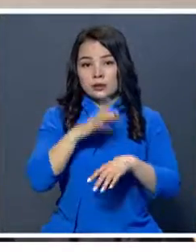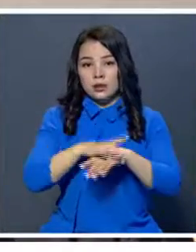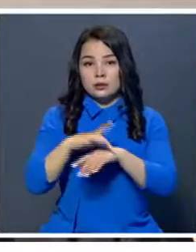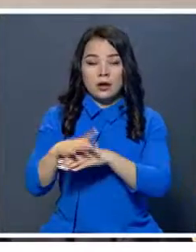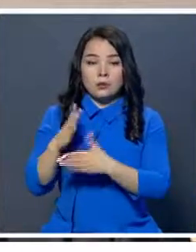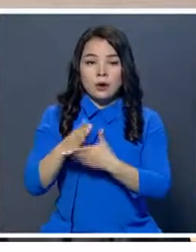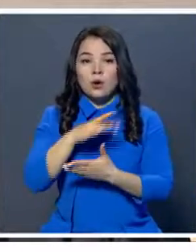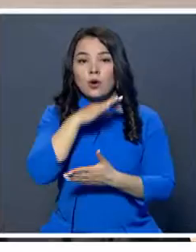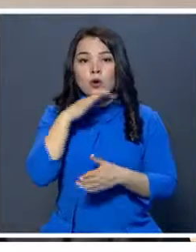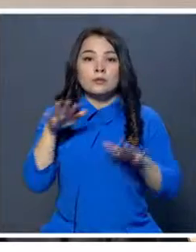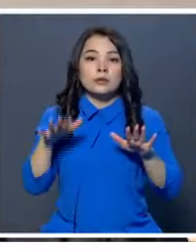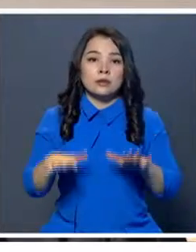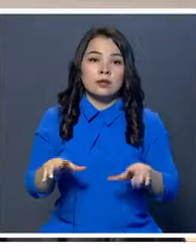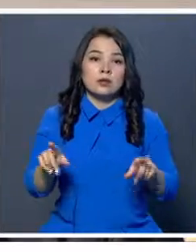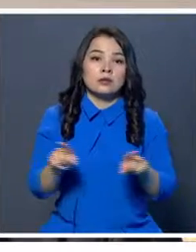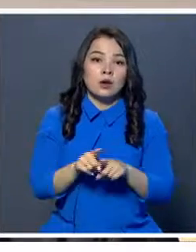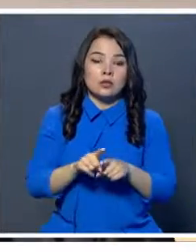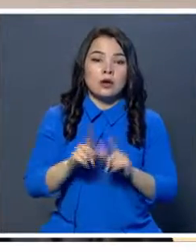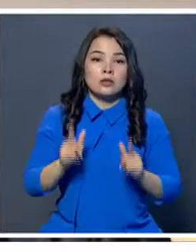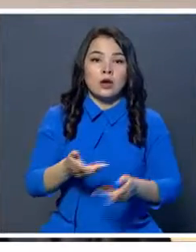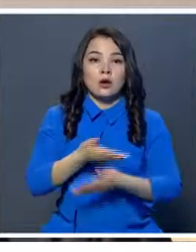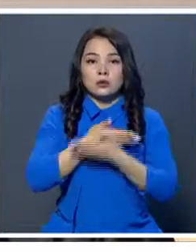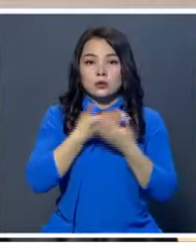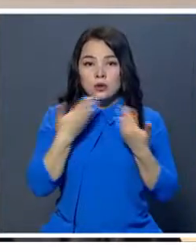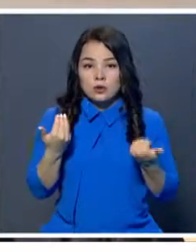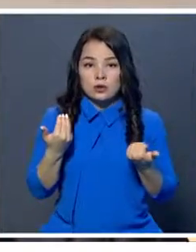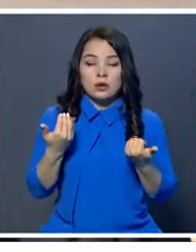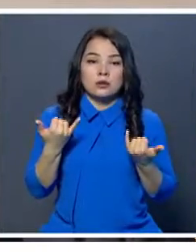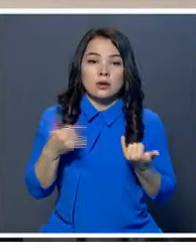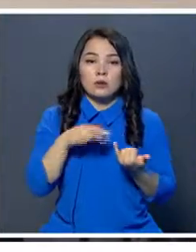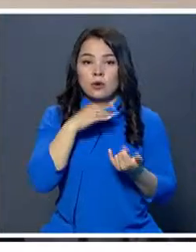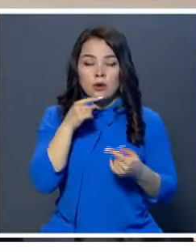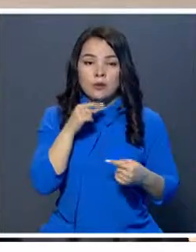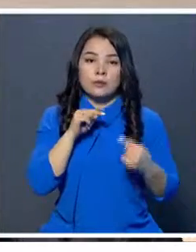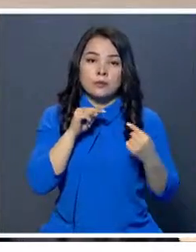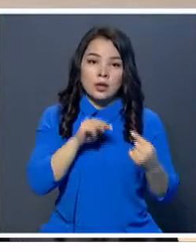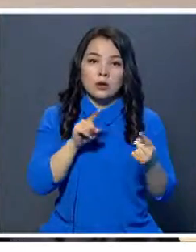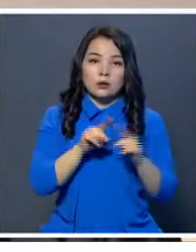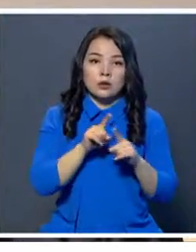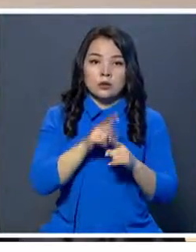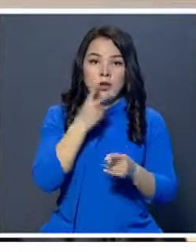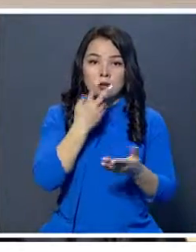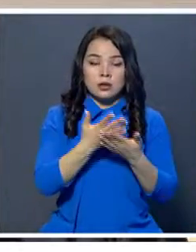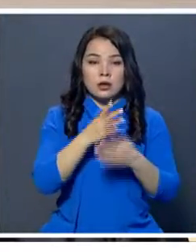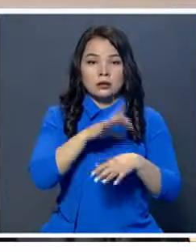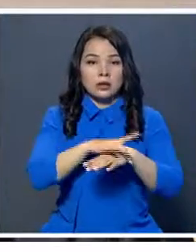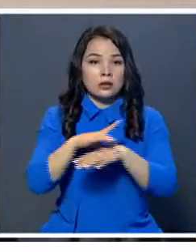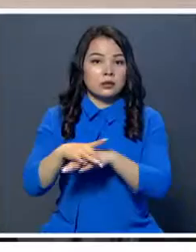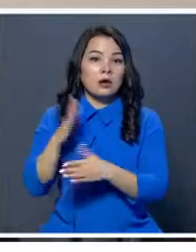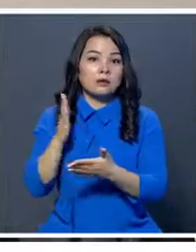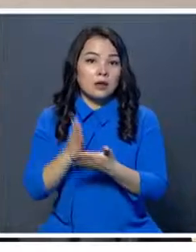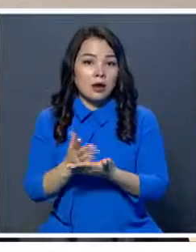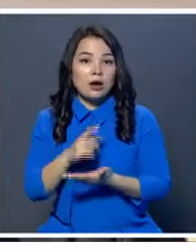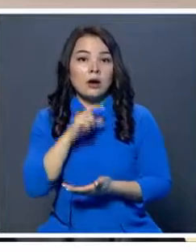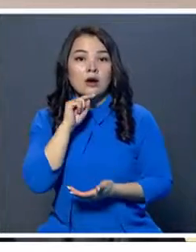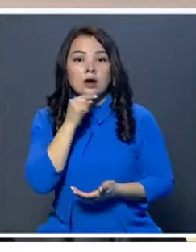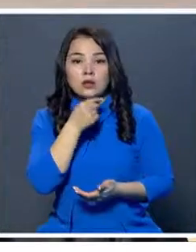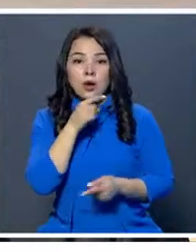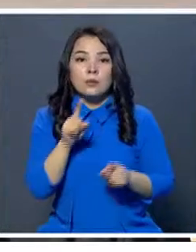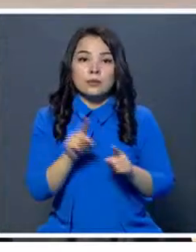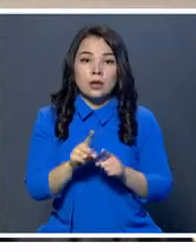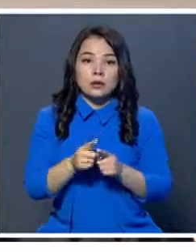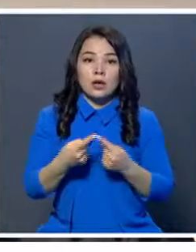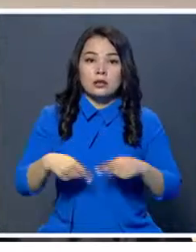Көптеген жерлерде сол келіспеушіліктер, қақтығыстар болып жатыр. Оның үстіне мына экономика саласында